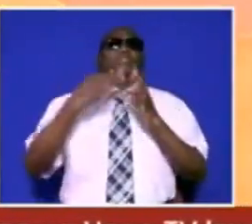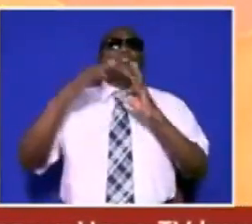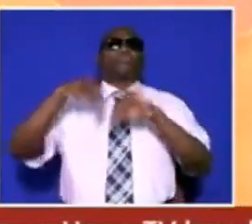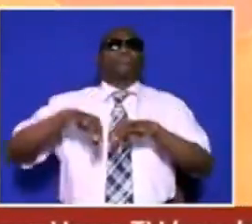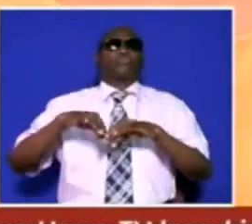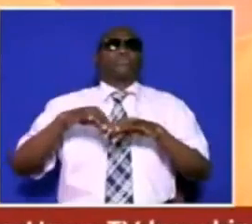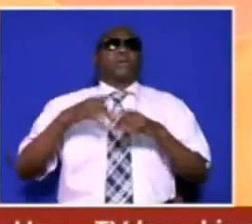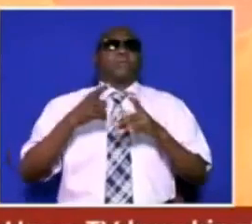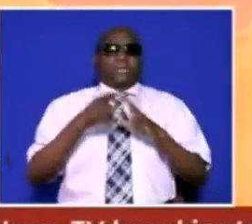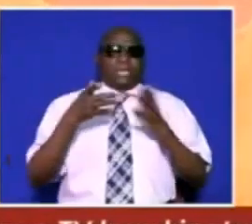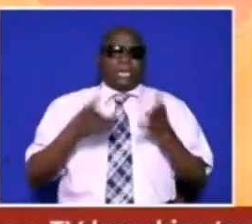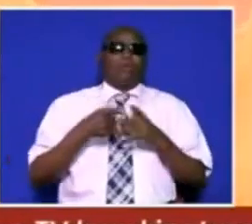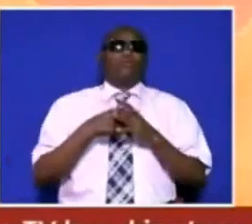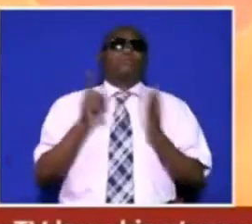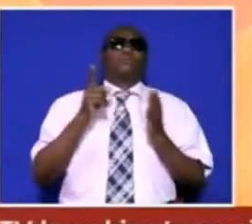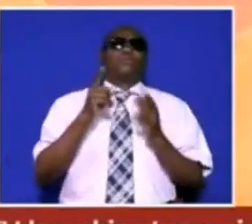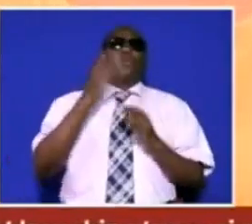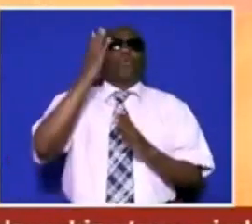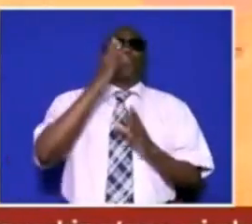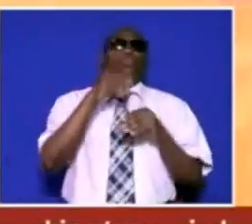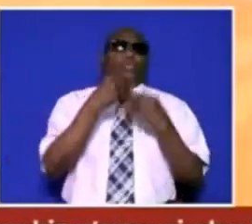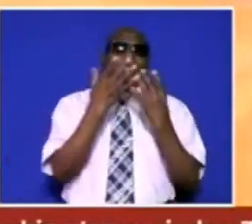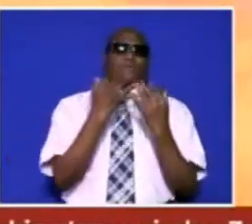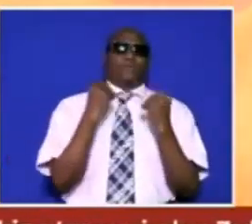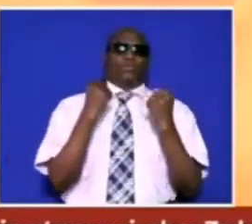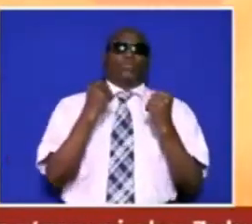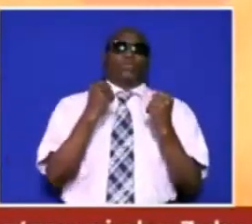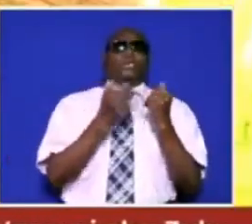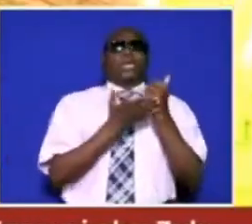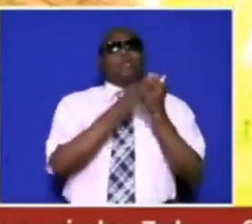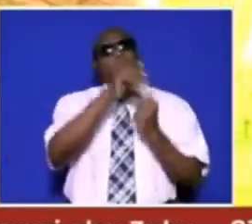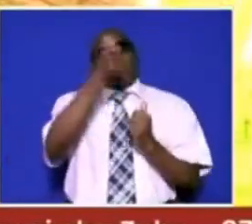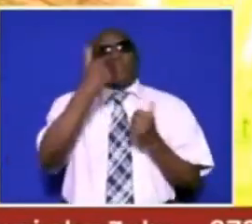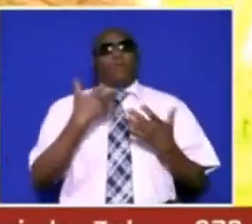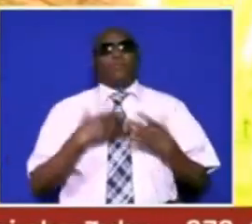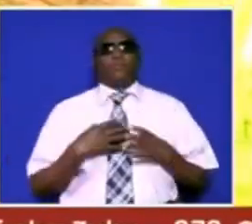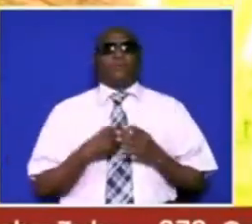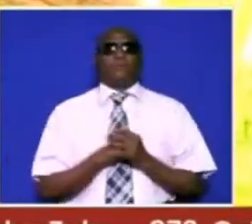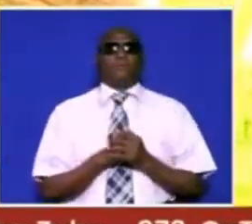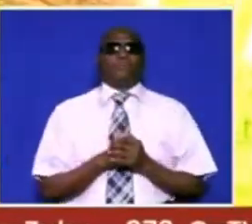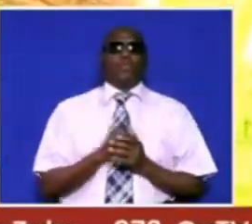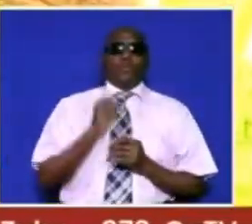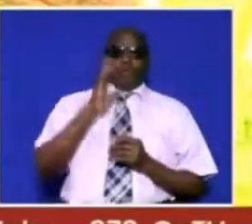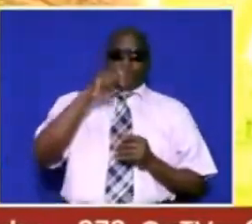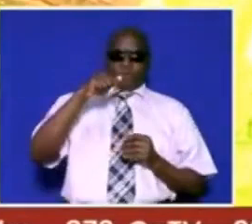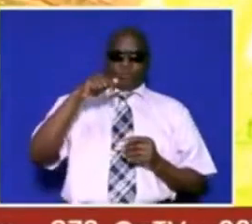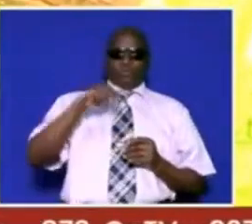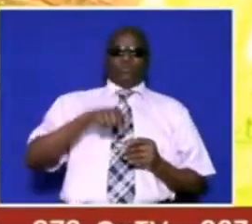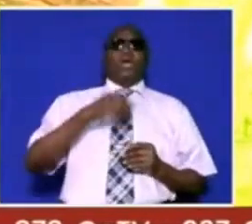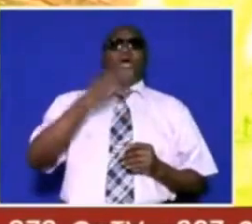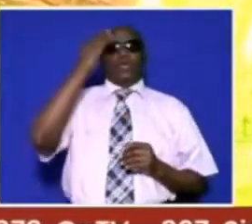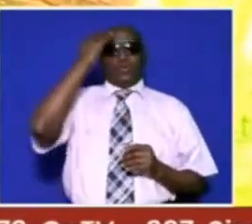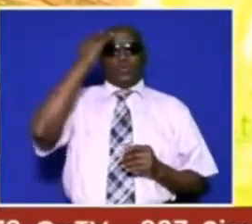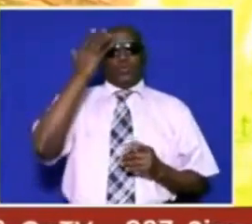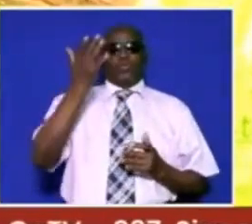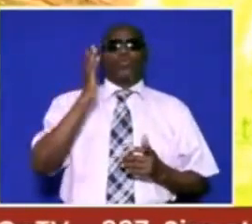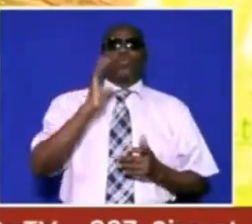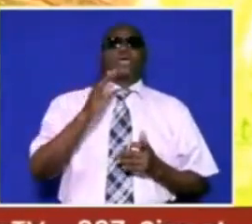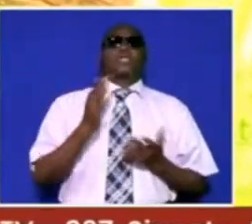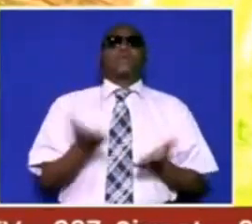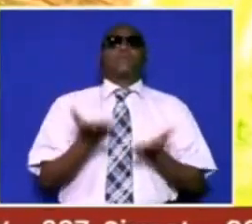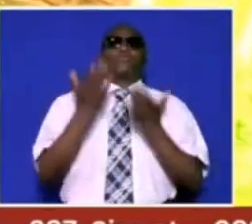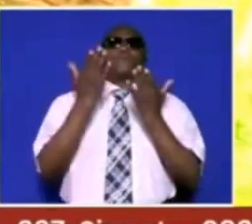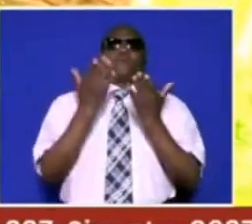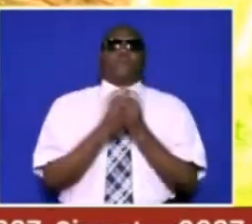Mungu amutie nguvu tena asaidie kwa mtu mwingine. Najua kutokea leo nitainuka. Na ninaomba